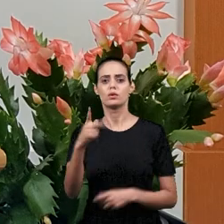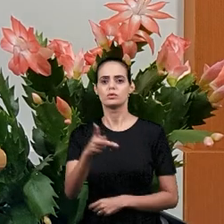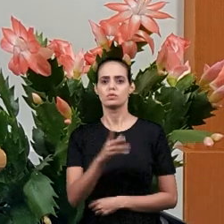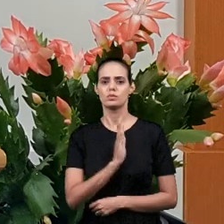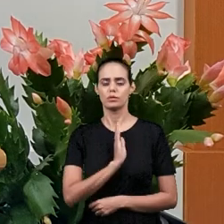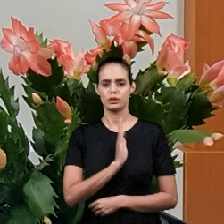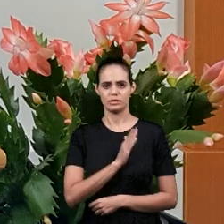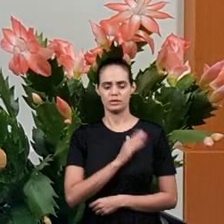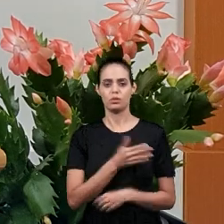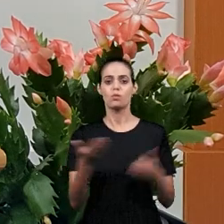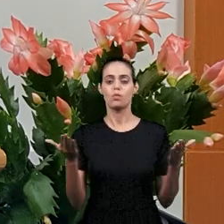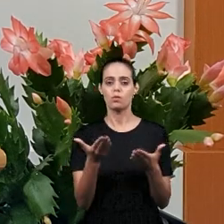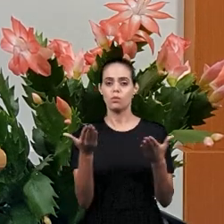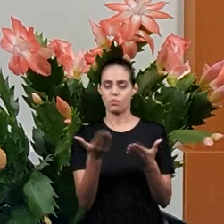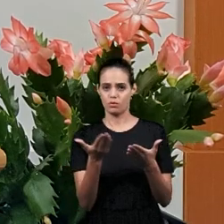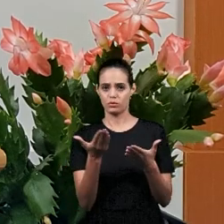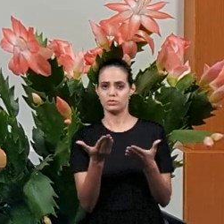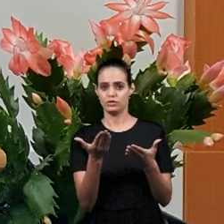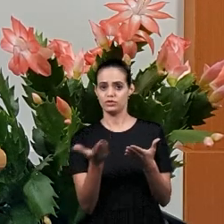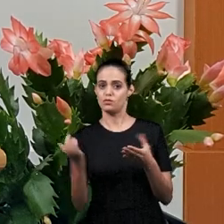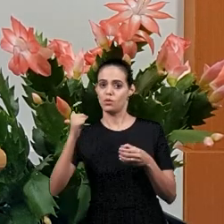ce soir et